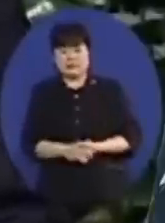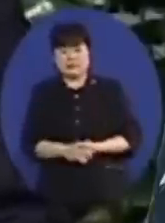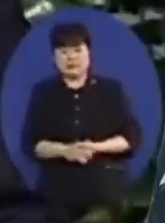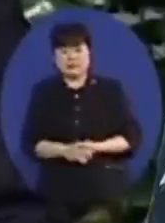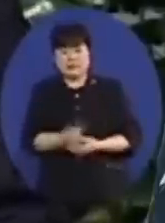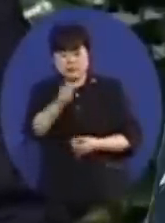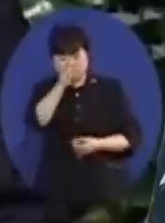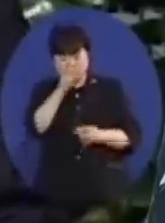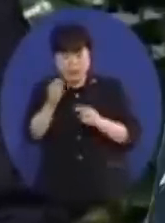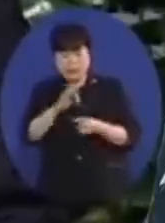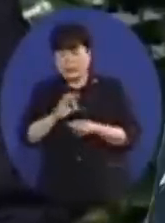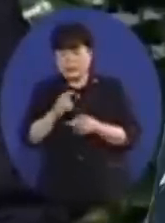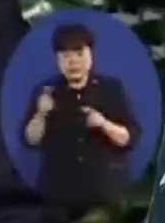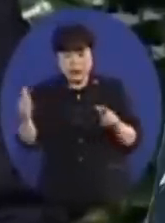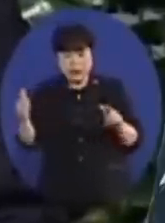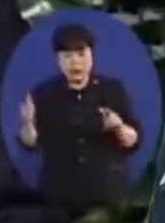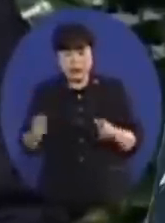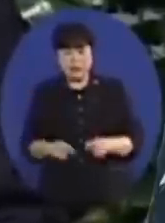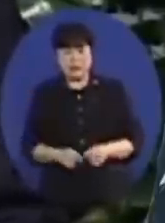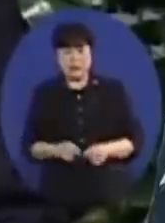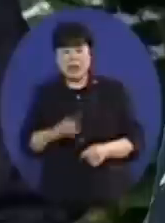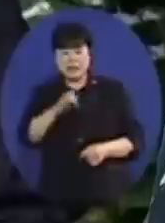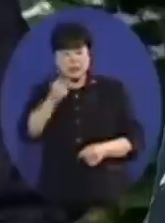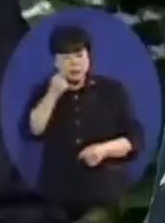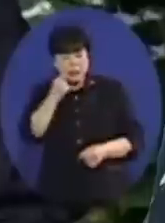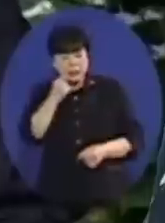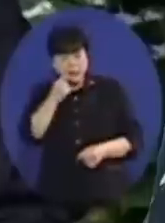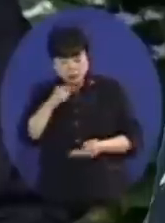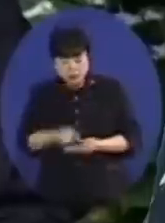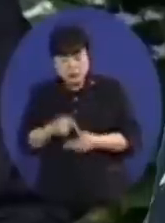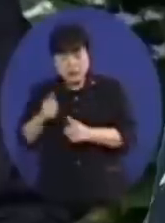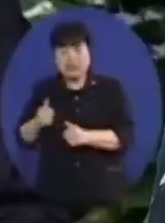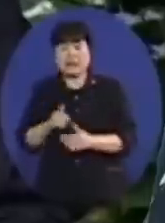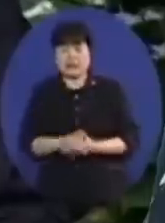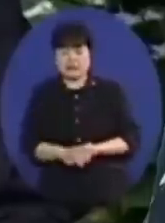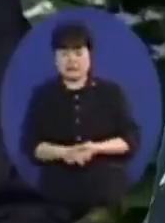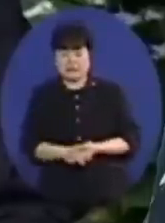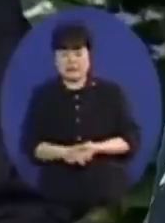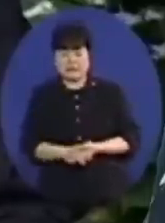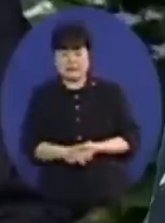긍정적인 말은 좀처럼 안 따라해도 부정적인 말은 쉬겠다는 합니다